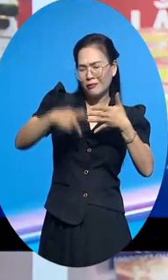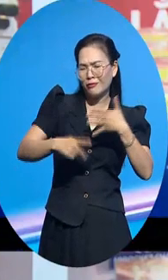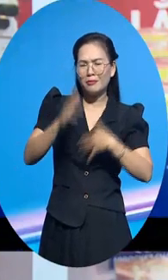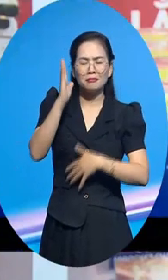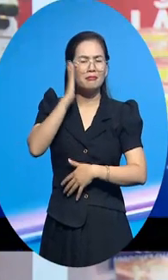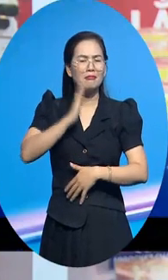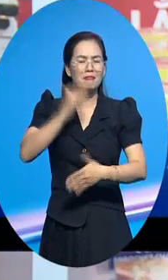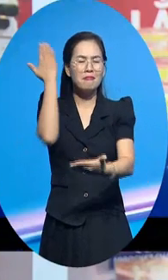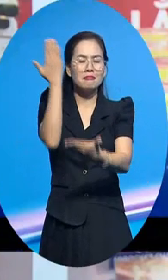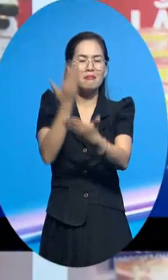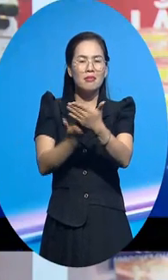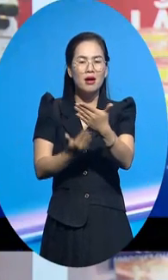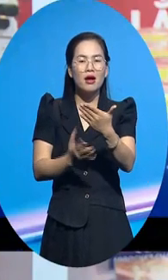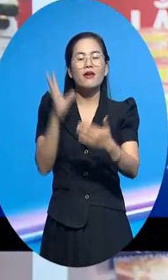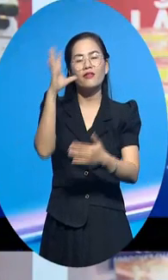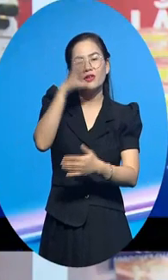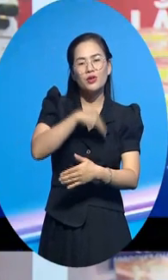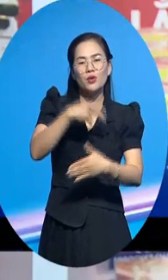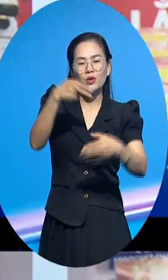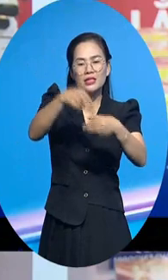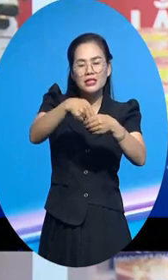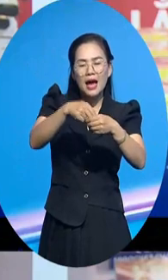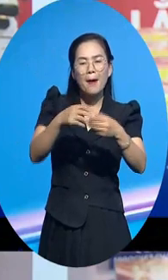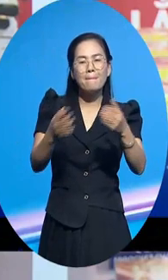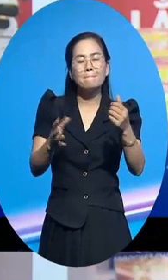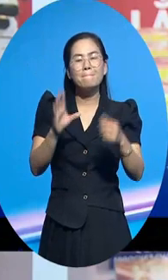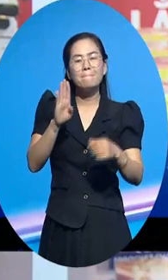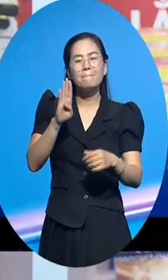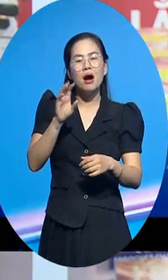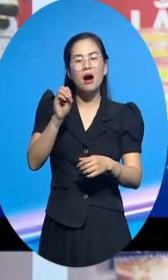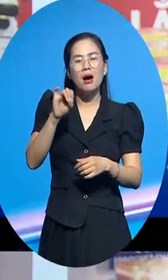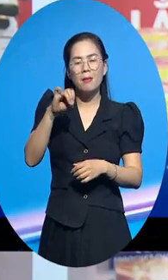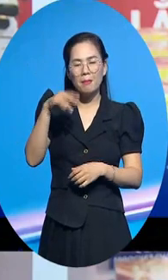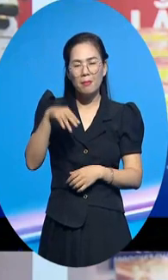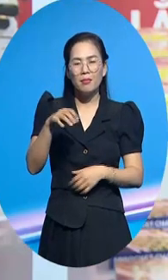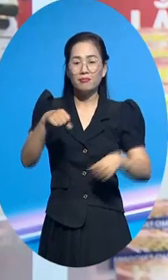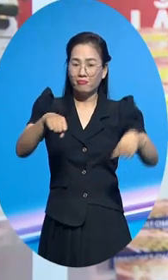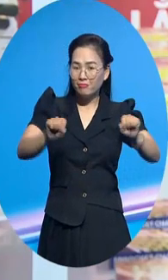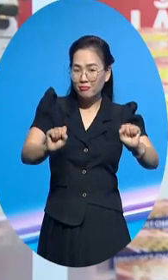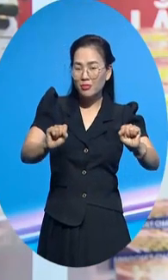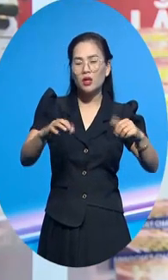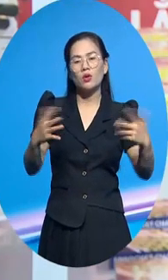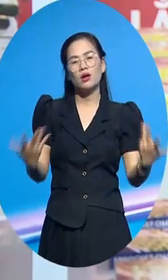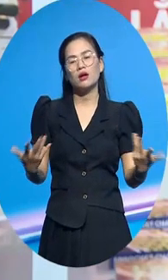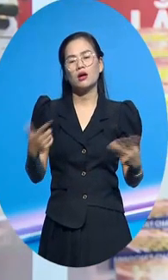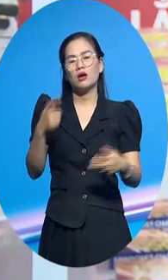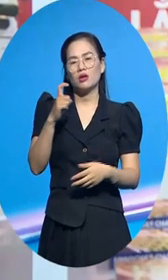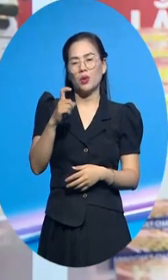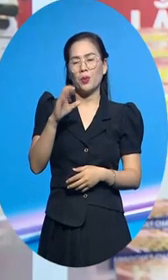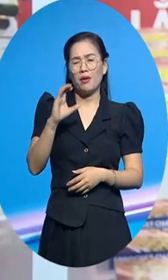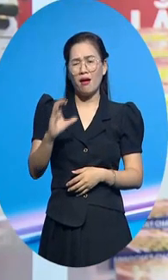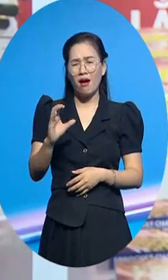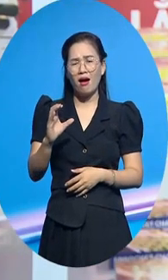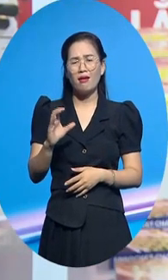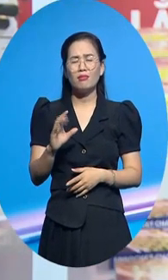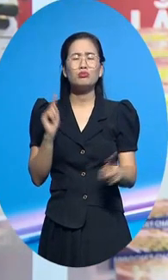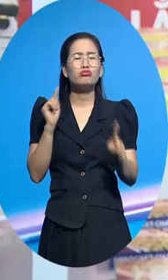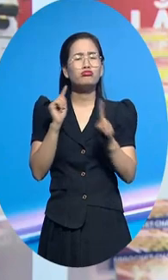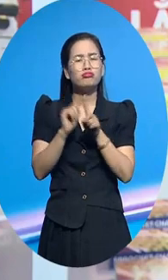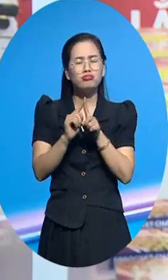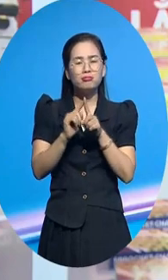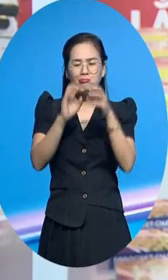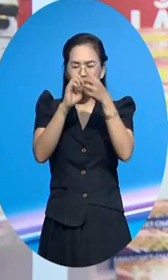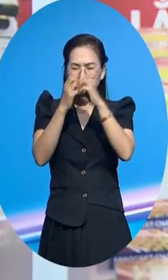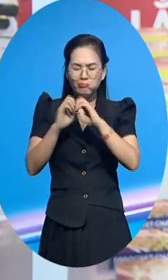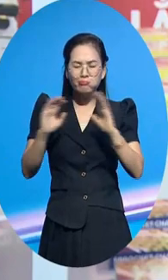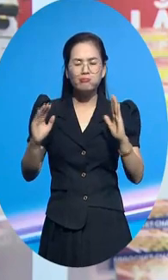đến bơm xăng xe Honda này. Thứ hai là các sản phẩm liên quan đến hệ thống động cơ, để sao khắc phục được những cái